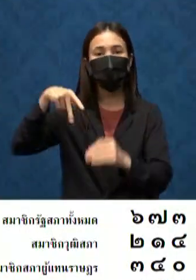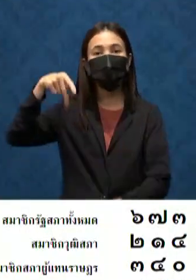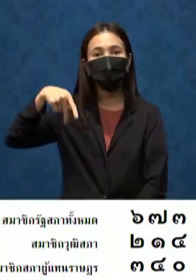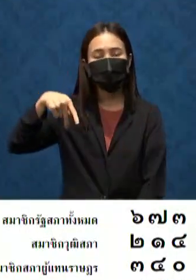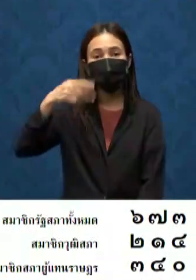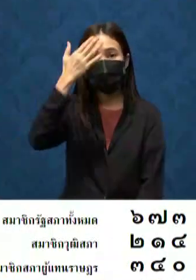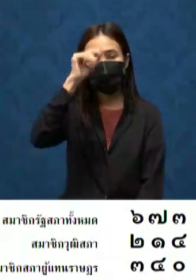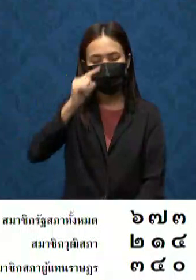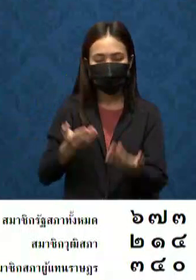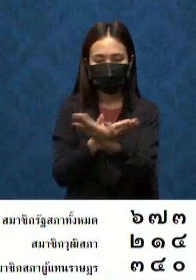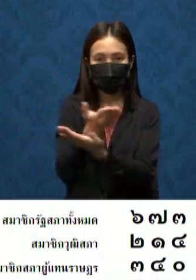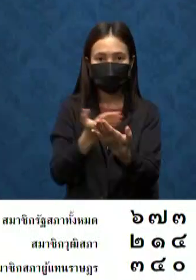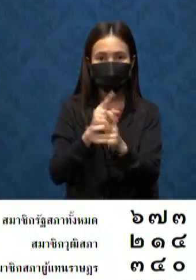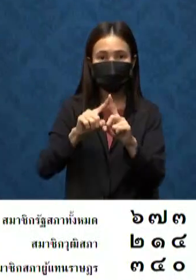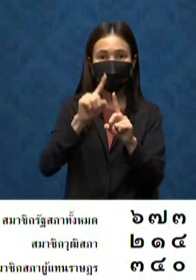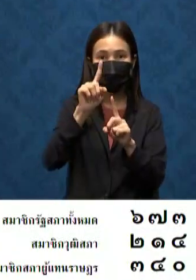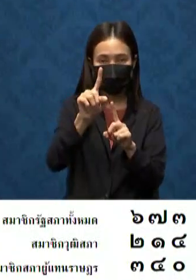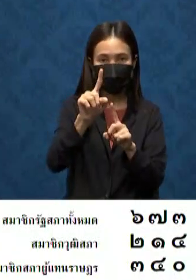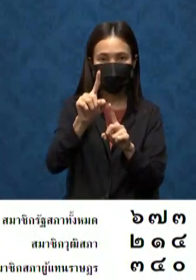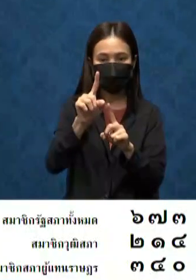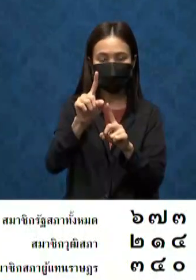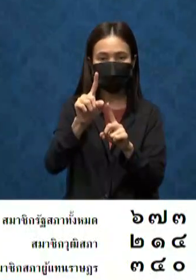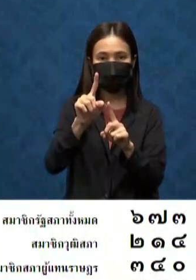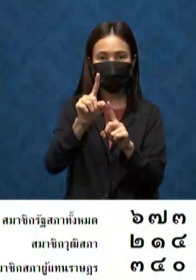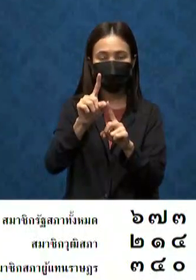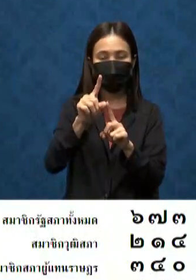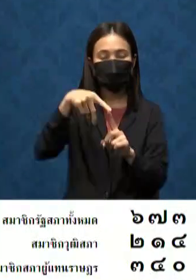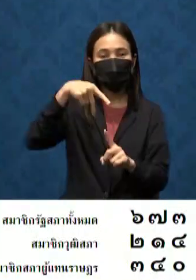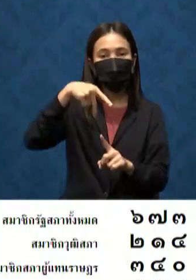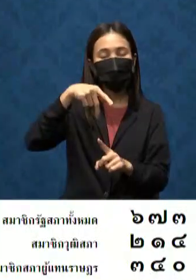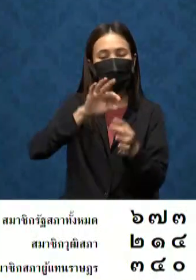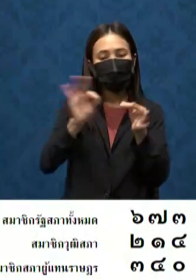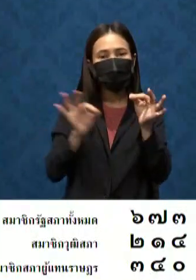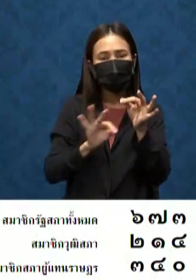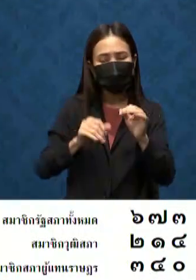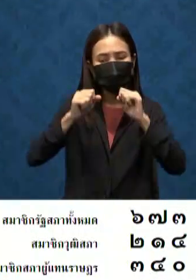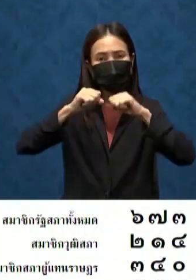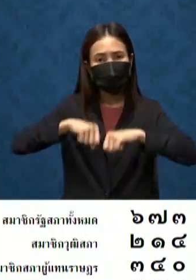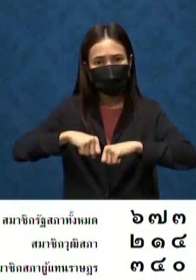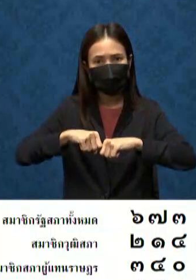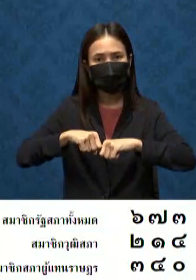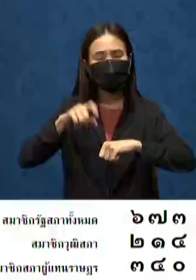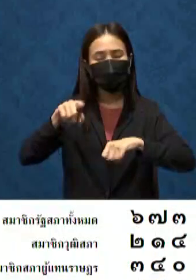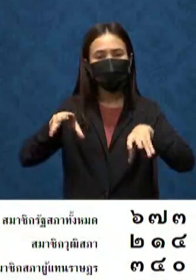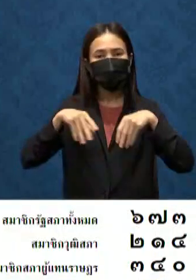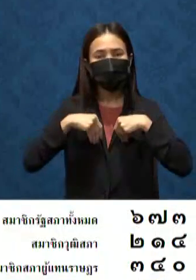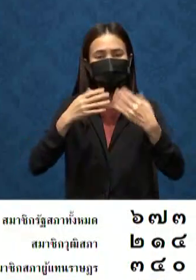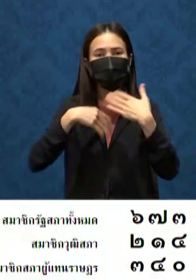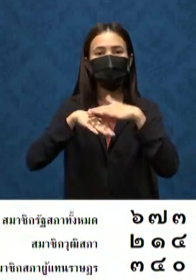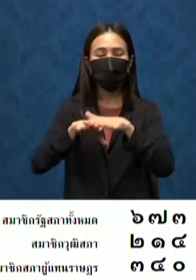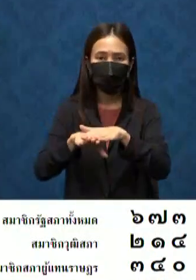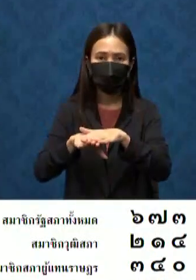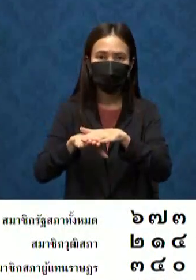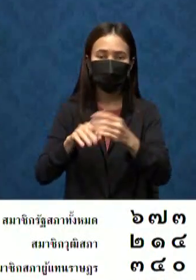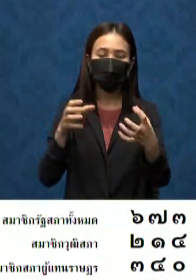เพื่อพิจารณา1ร่างพิธีศาลเพื่อแก้ไขข้อตกลงว่าด้วยการยอมรับร่วมรายสาขา